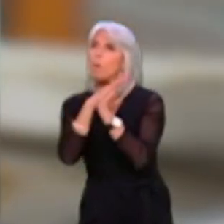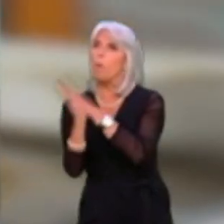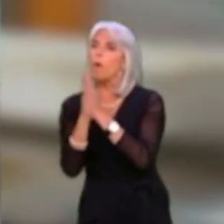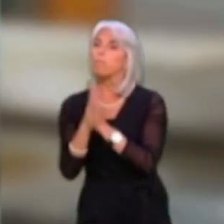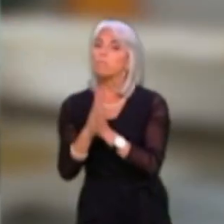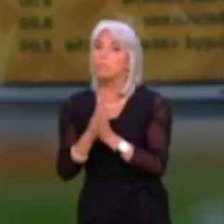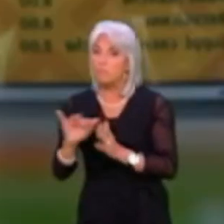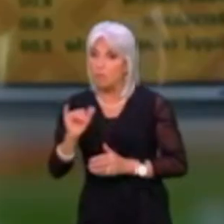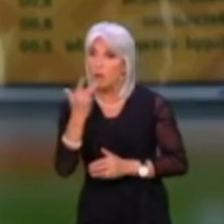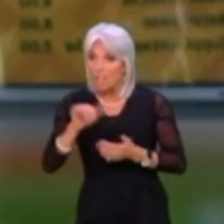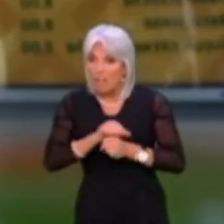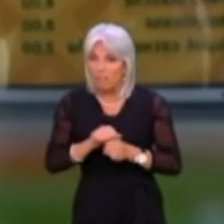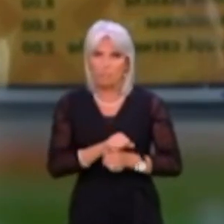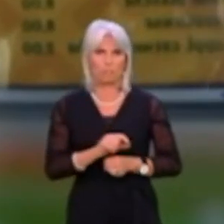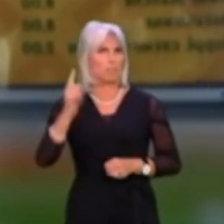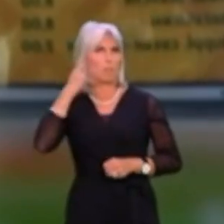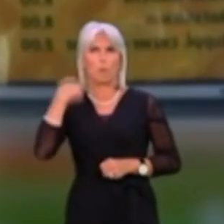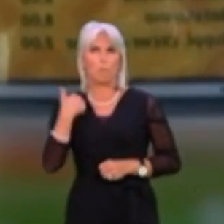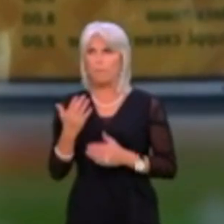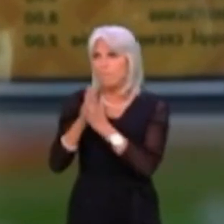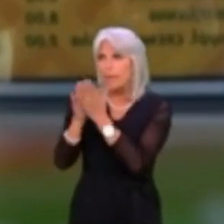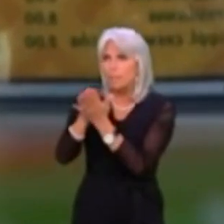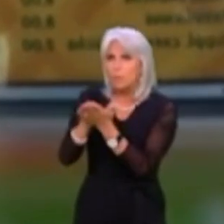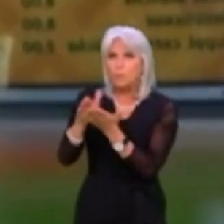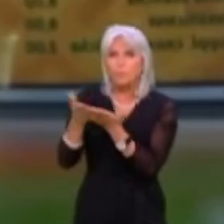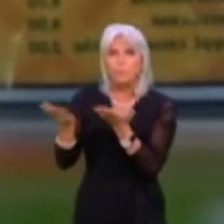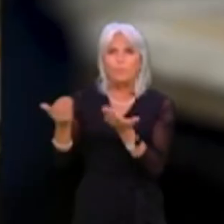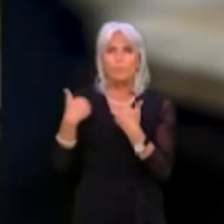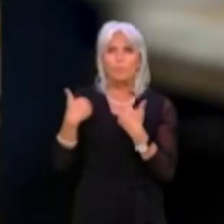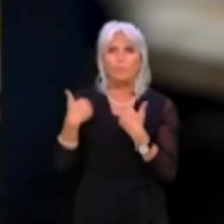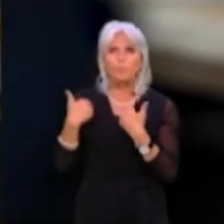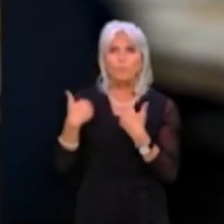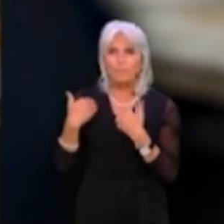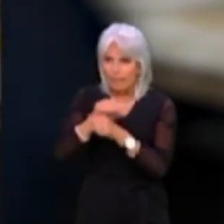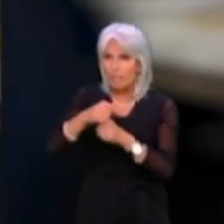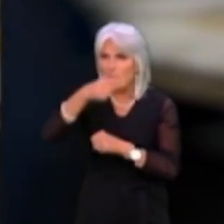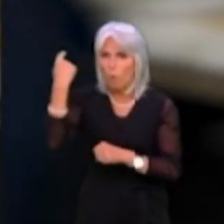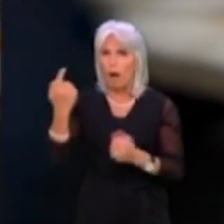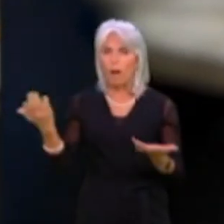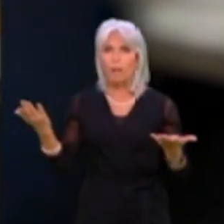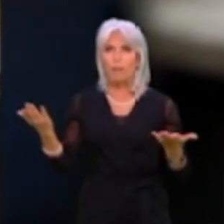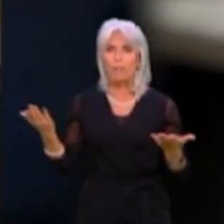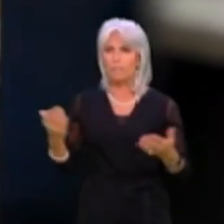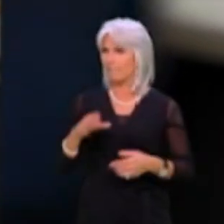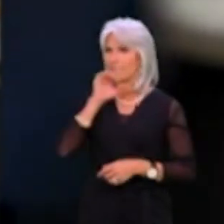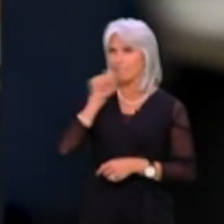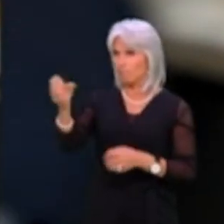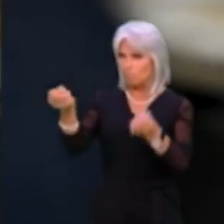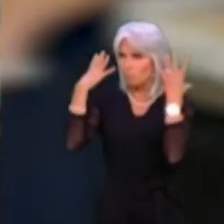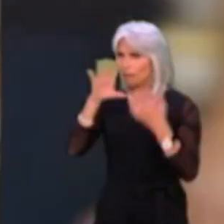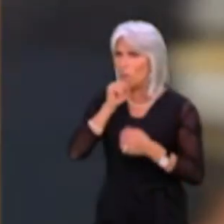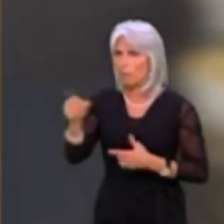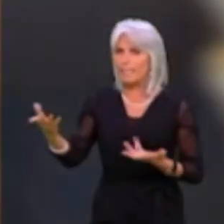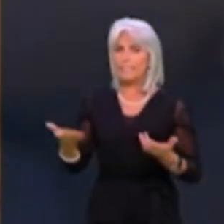Pardon? Tu veux un gratuit? J'entends pas des coups par... Possible de... Gratuitement? J'ai pas compris. Une gaufre, oui.